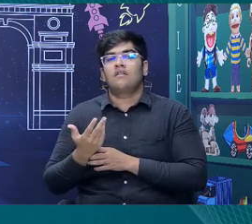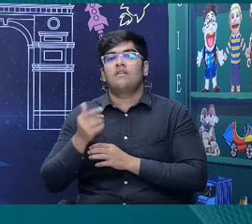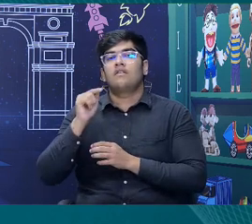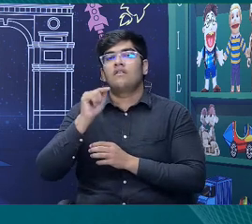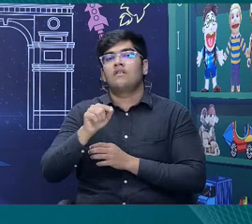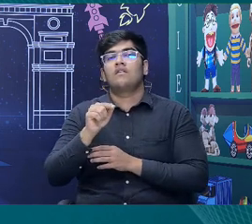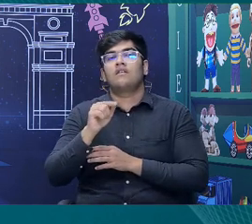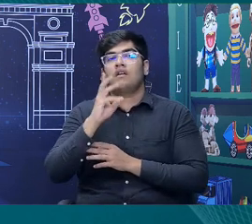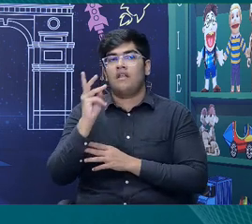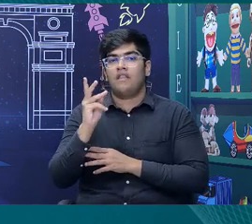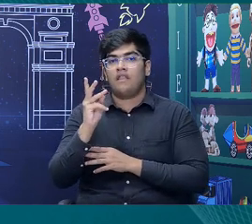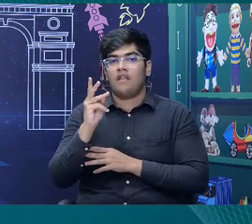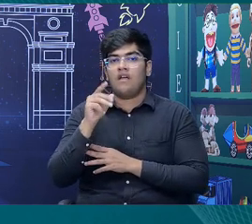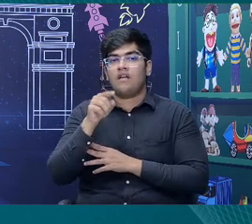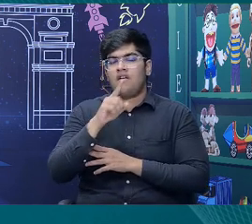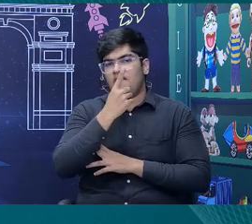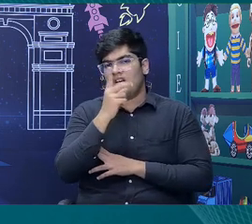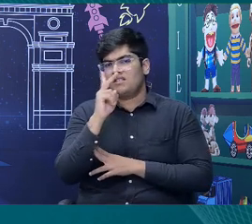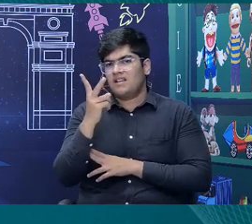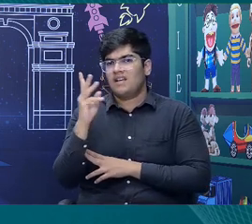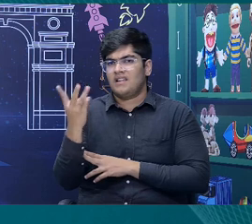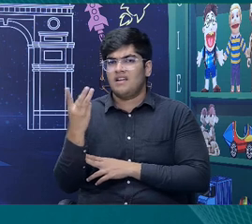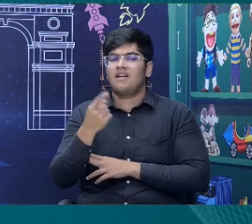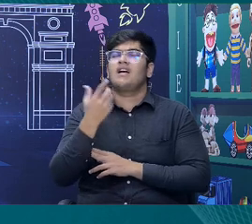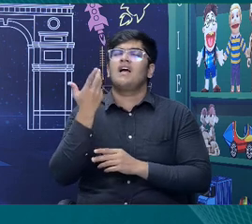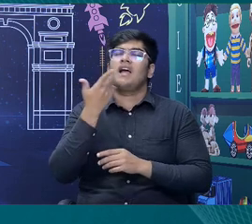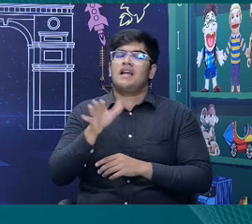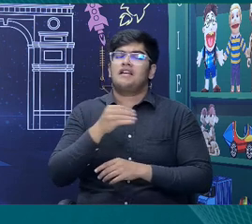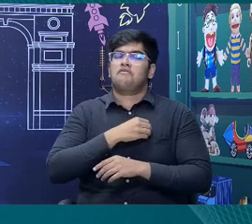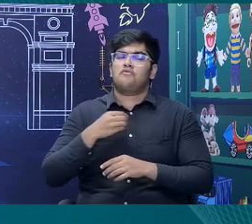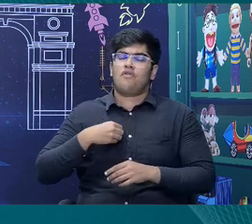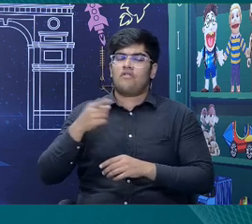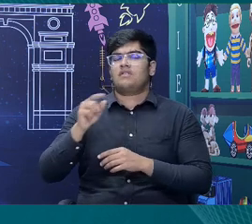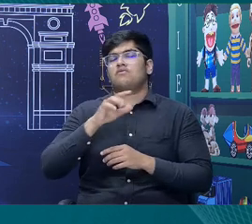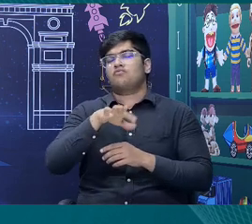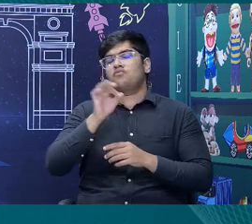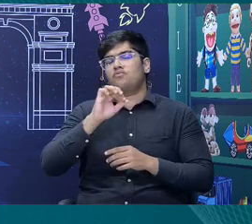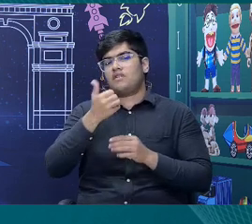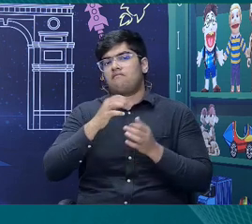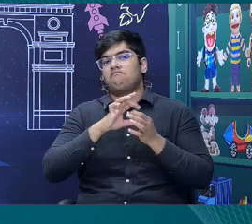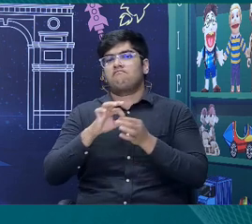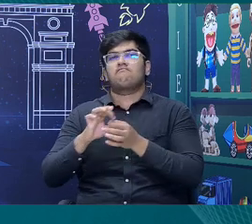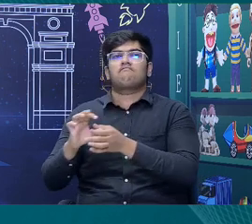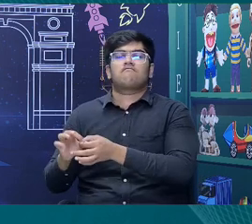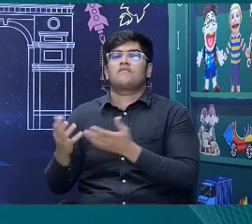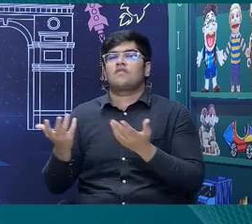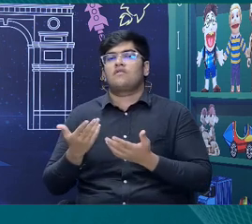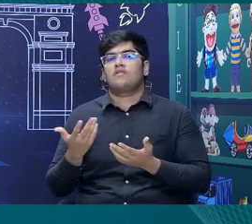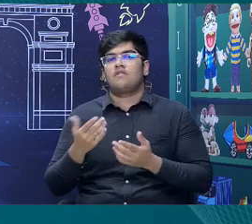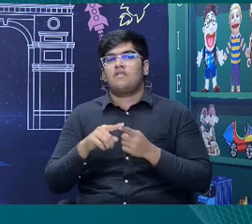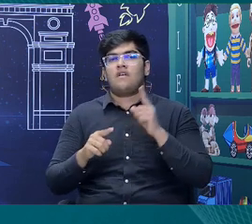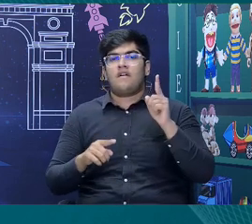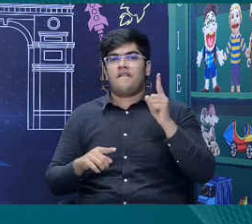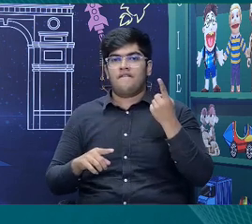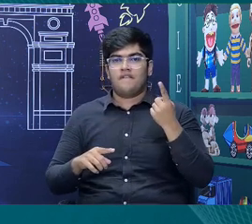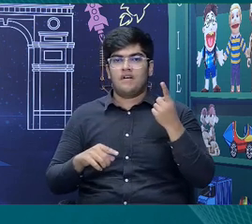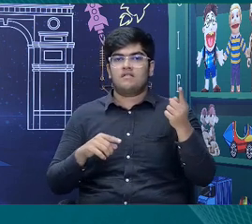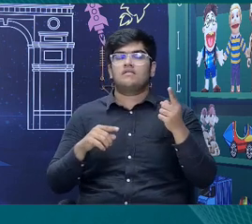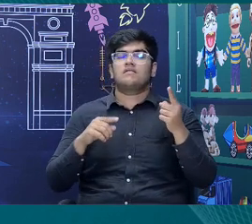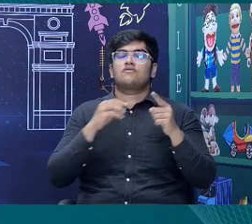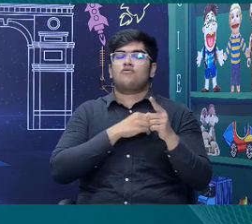बेसिस प साइकोलॉजिस्ट और थेरेपिस्ट का जो रिलेशन है वह चेंज हो गया साइकोडायनेमिक में थेरेपिस्ट का अपर